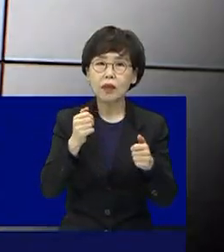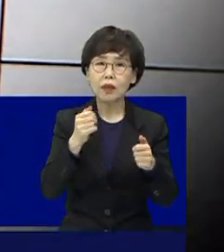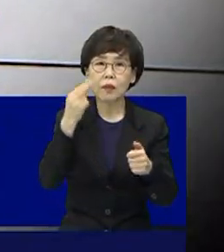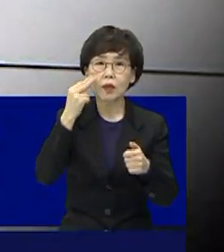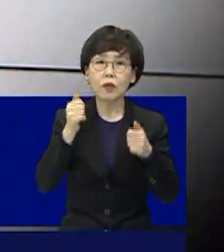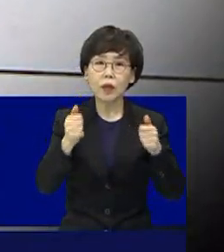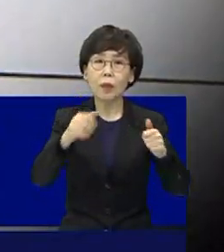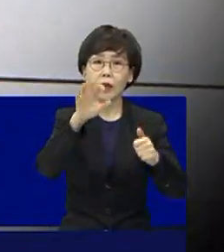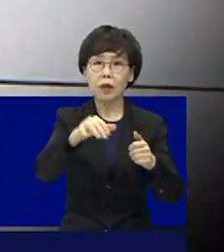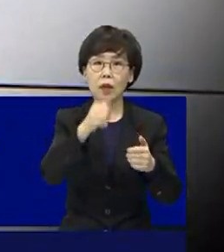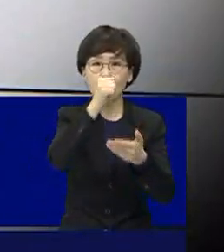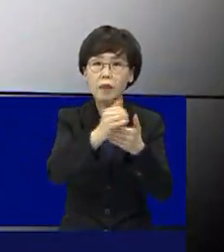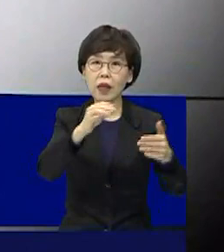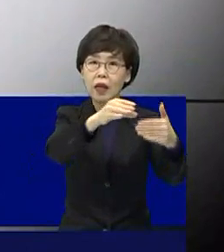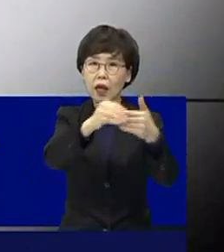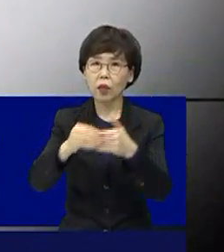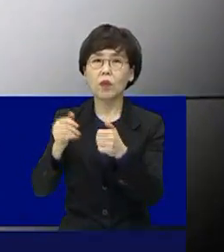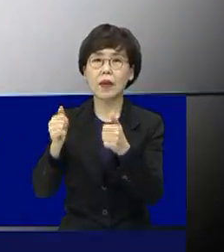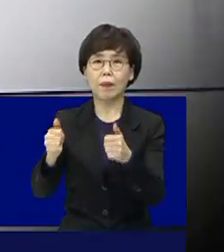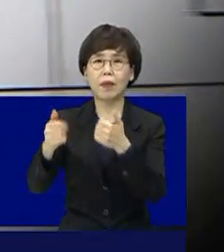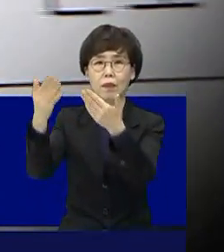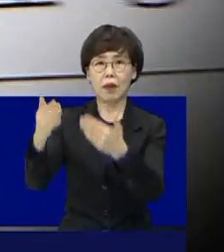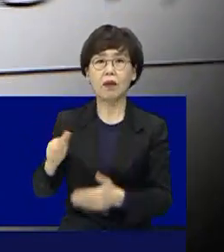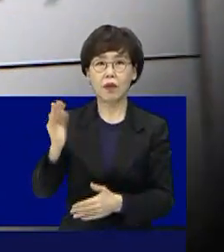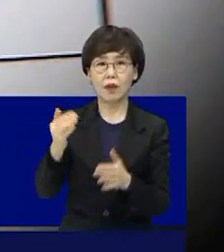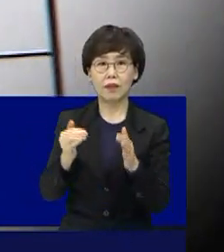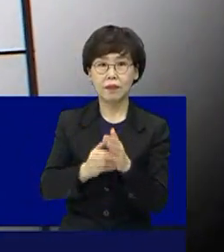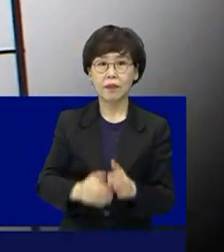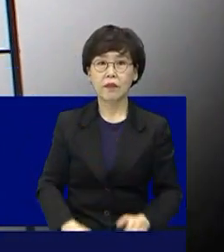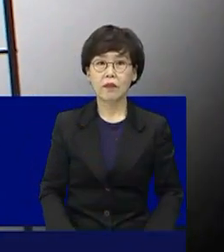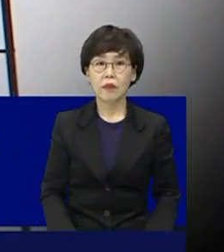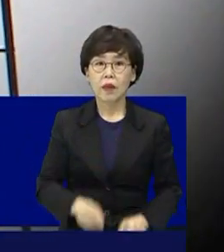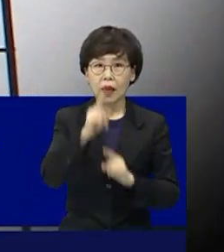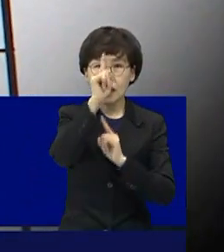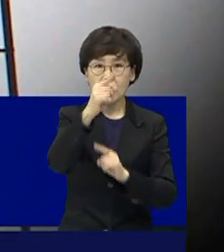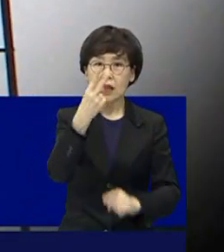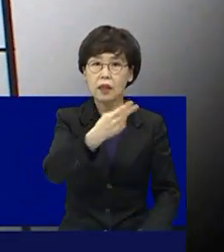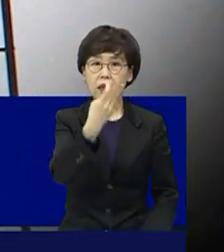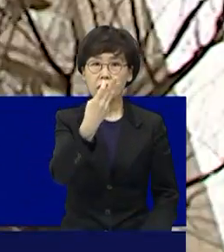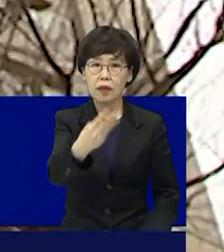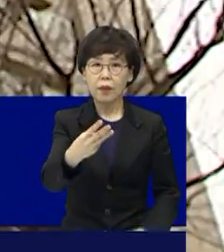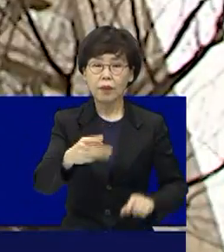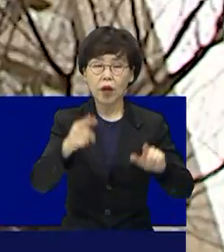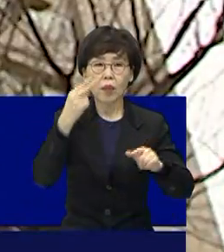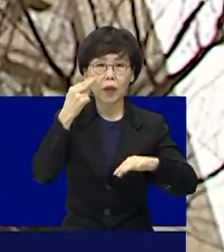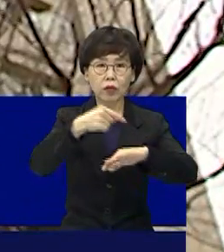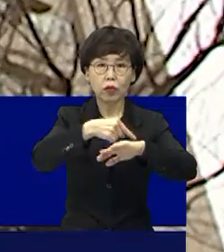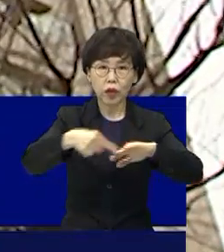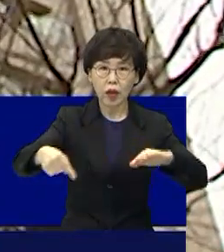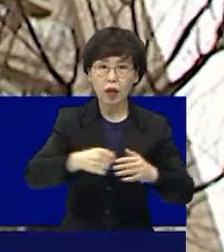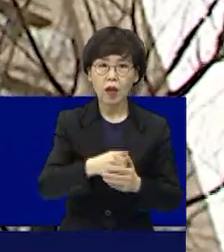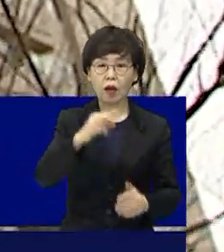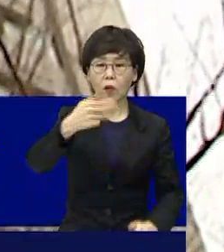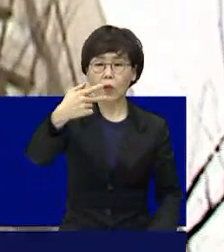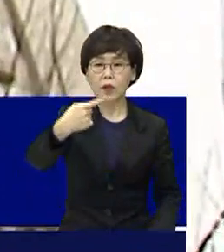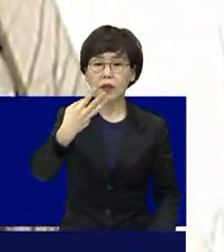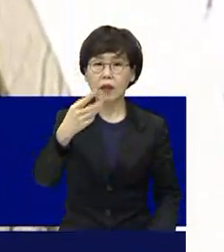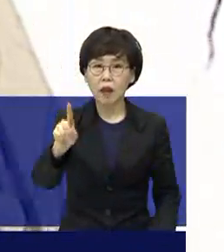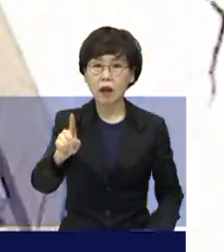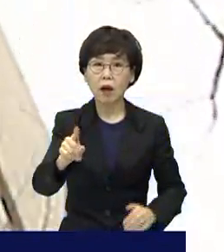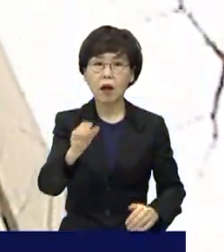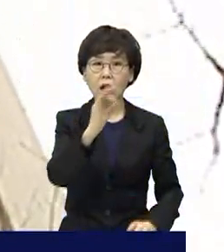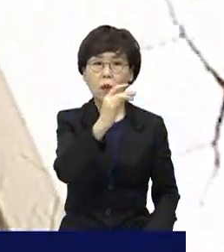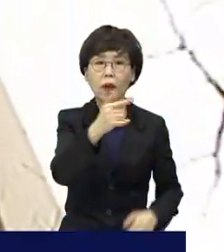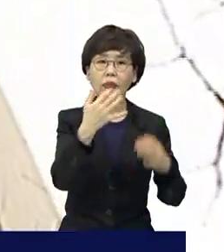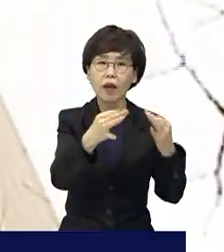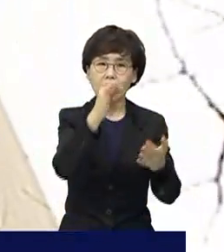미국 법원에서 범죄인 인도 재판을 받게 됐습니다. 이 씨는 지난 2003년 미국계 사모펀드인 론스타가